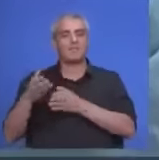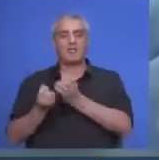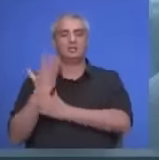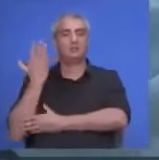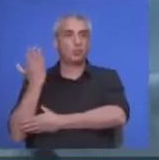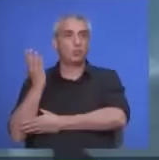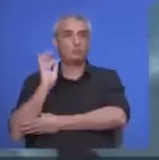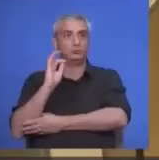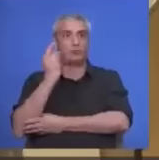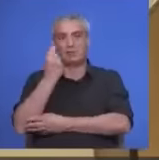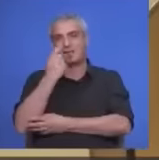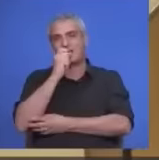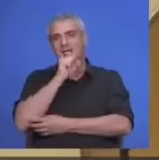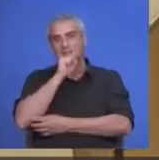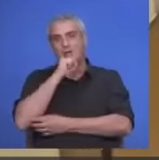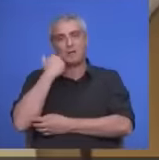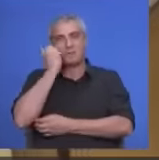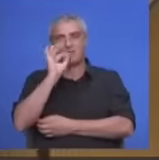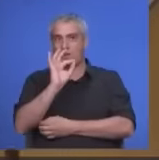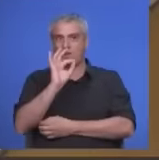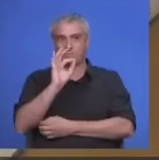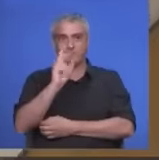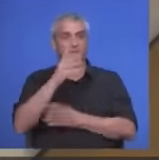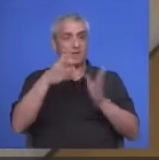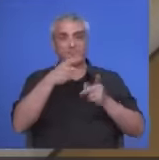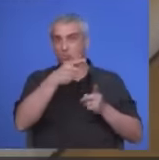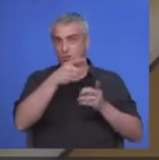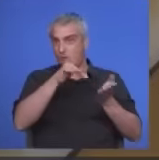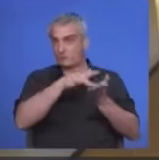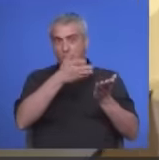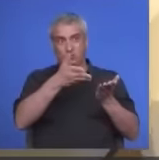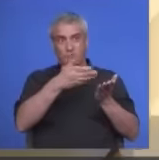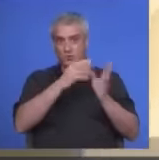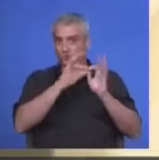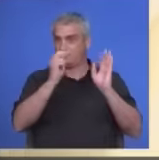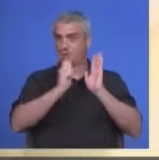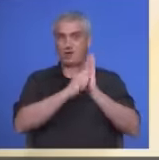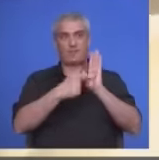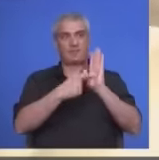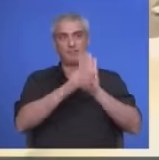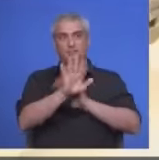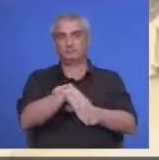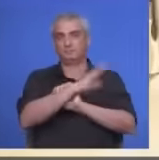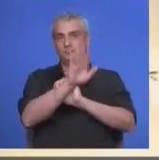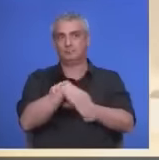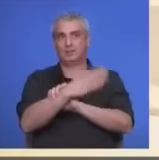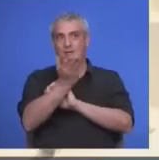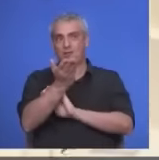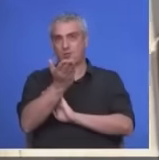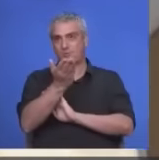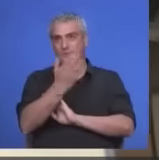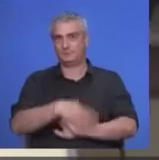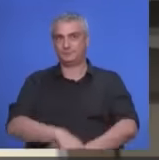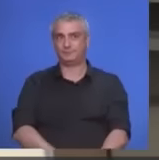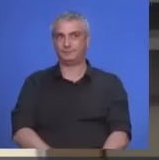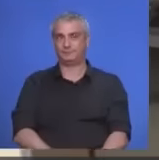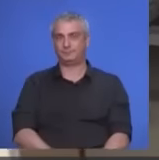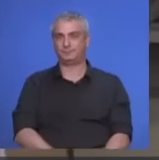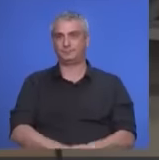עבור יקיריהם המבוגרים. בעוד המיטות האלה כאן, שאיתן פתחנו את הכתבה, עומדות ריקות. כל